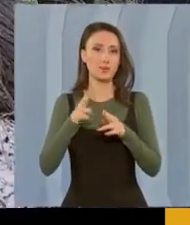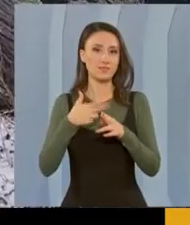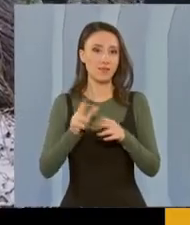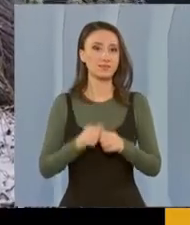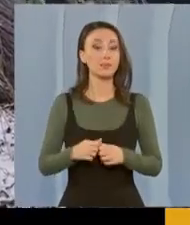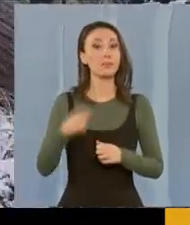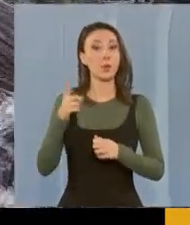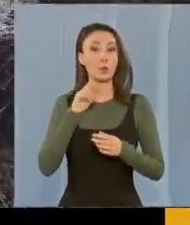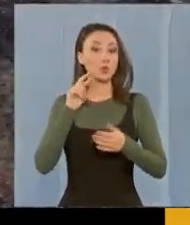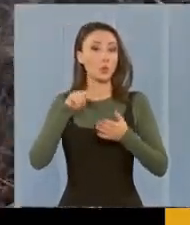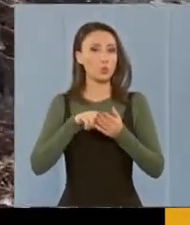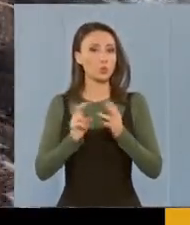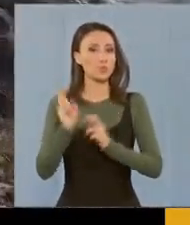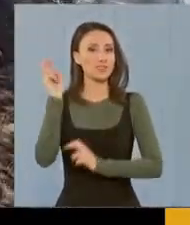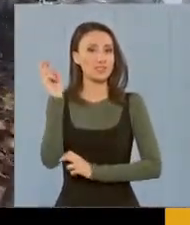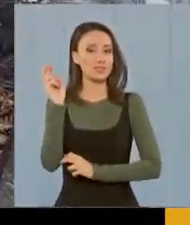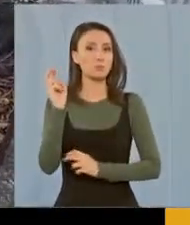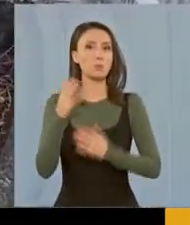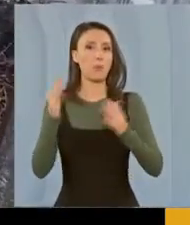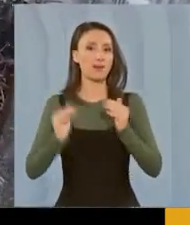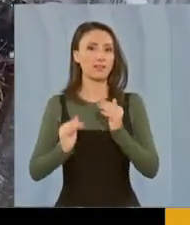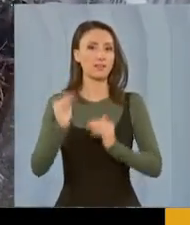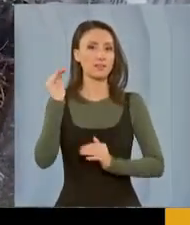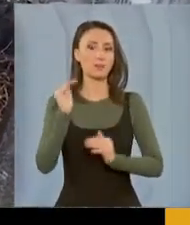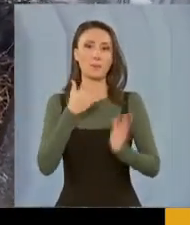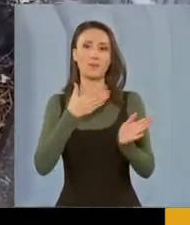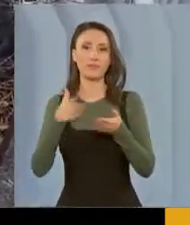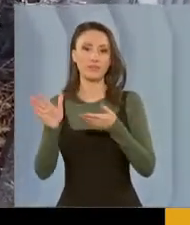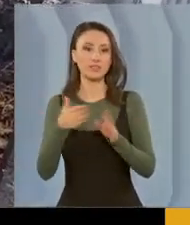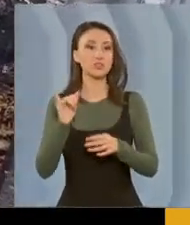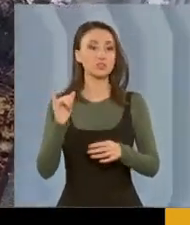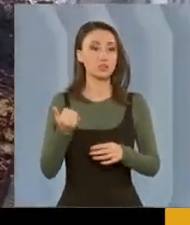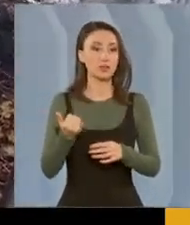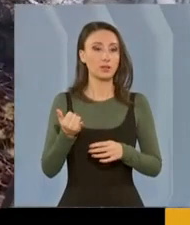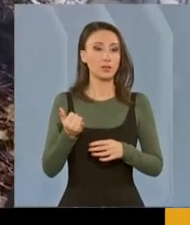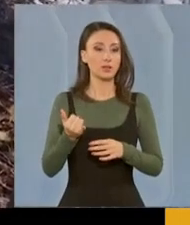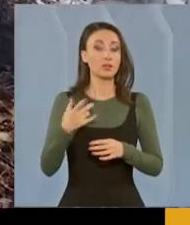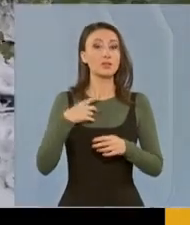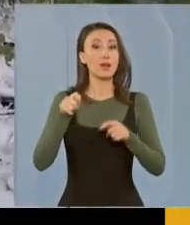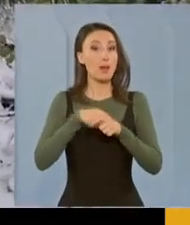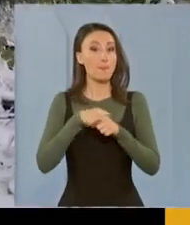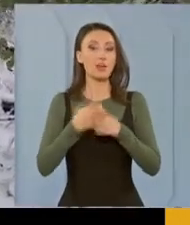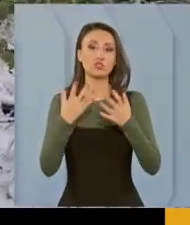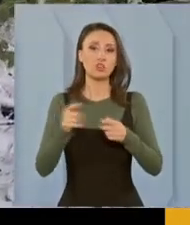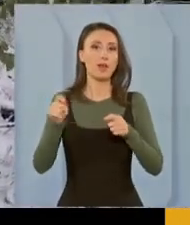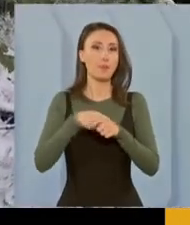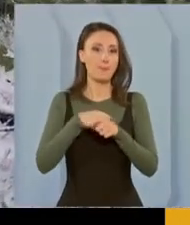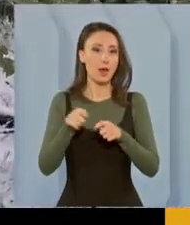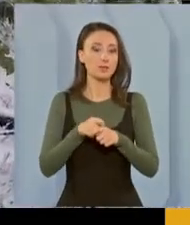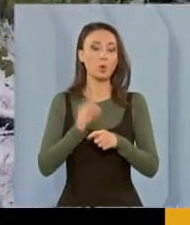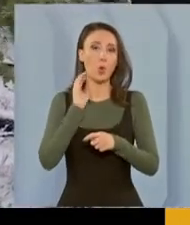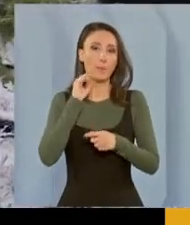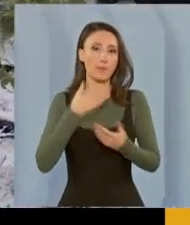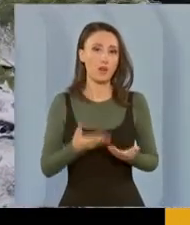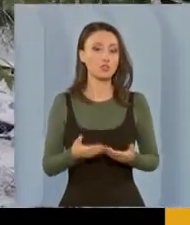și acolo să te urci pe un stâlp la mare înălțime, în bătaia vântului și să repar ceea ce este de reparat. Ori